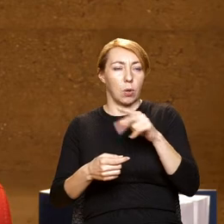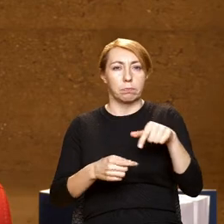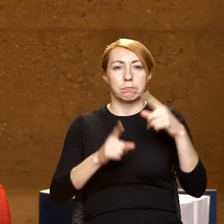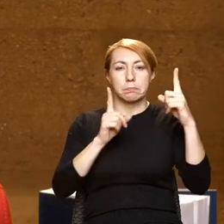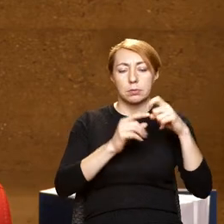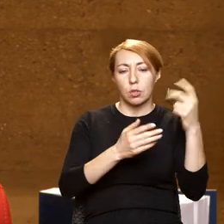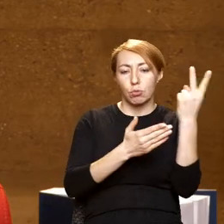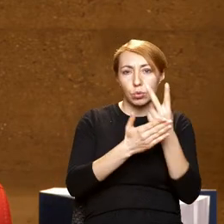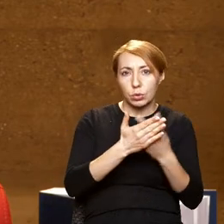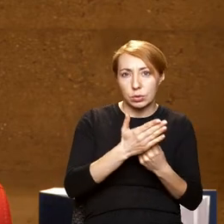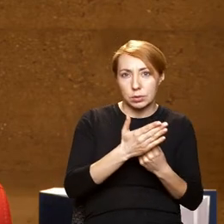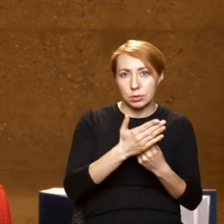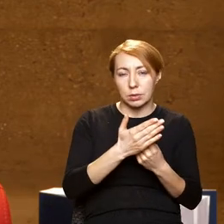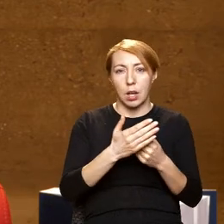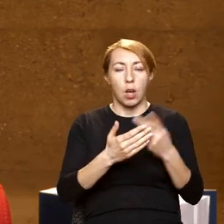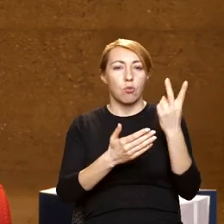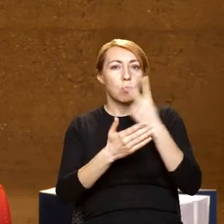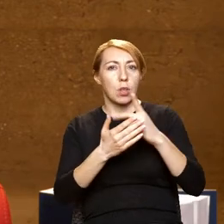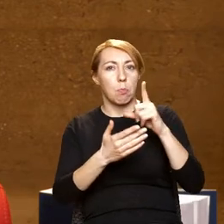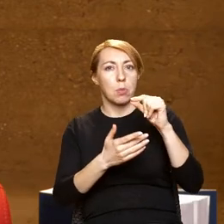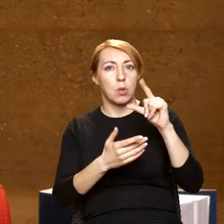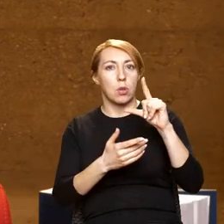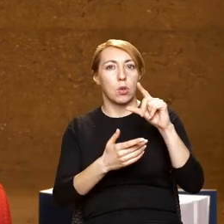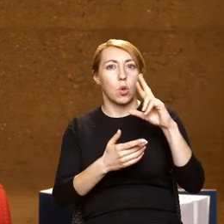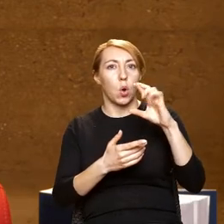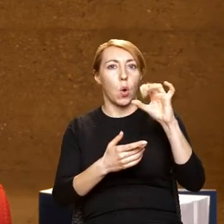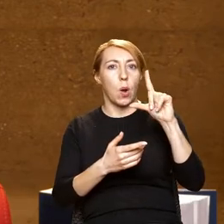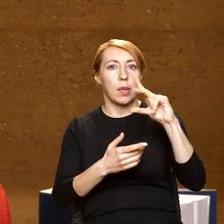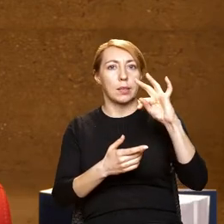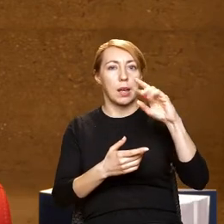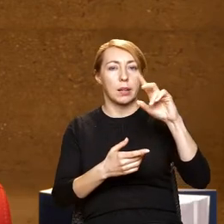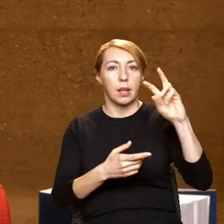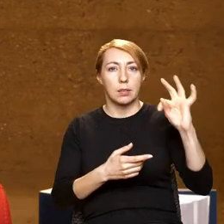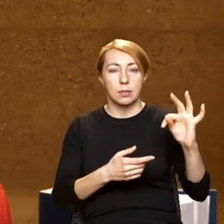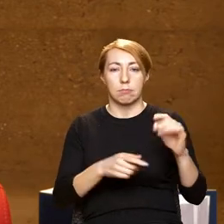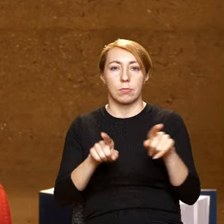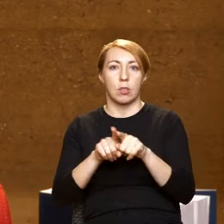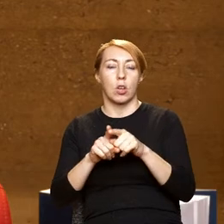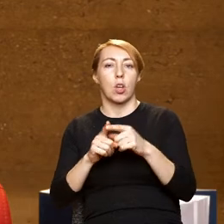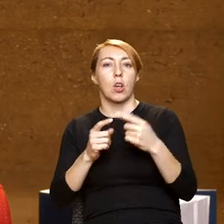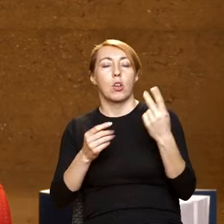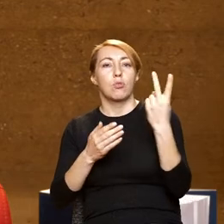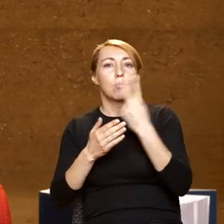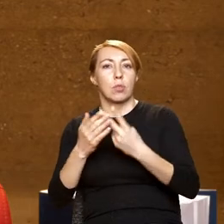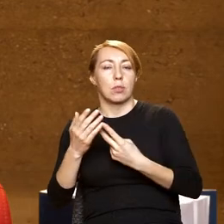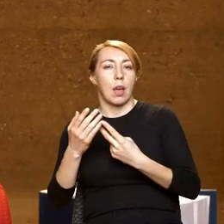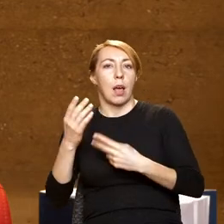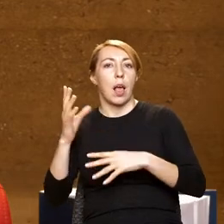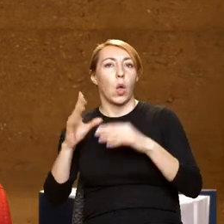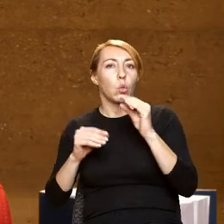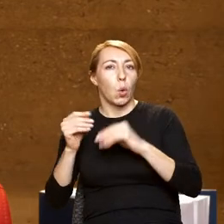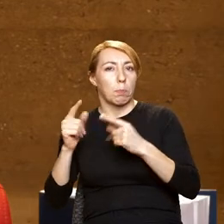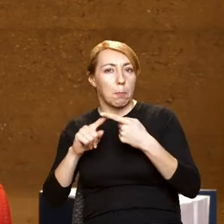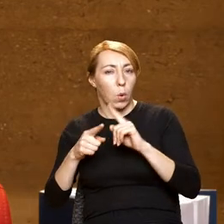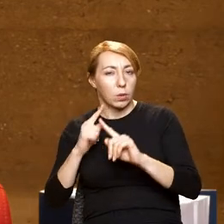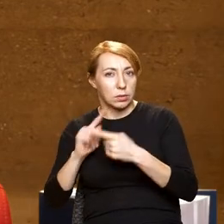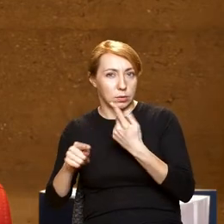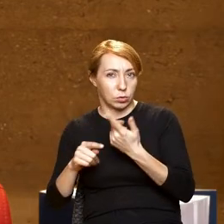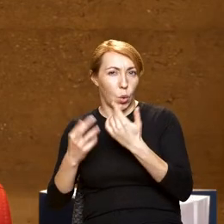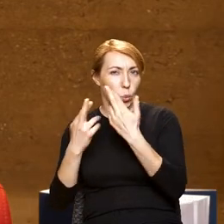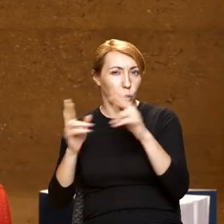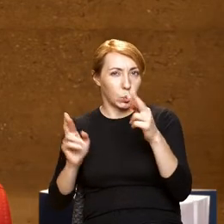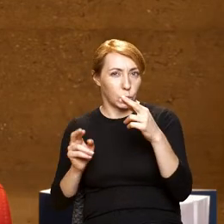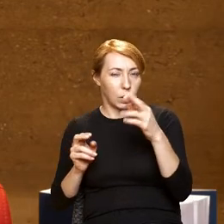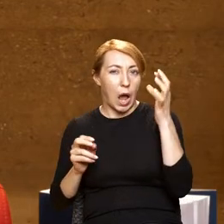jak czytają proletariat, jak czytają też ekonomię polityczną różnych autorów, jakby i